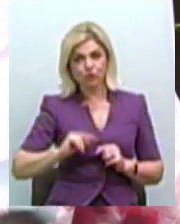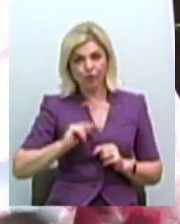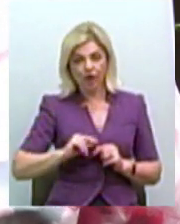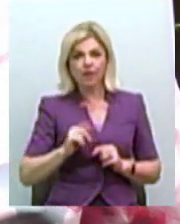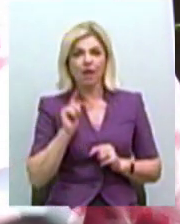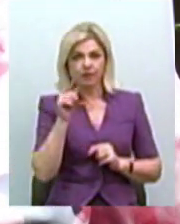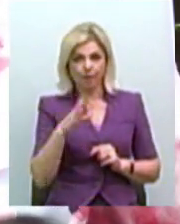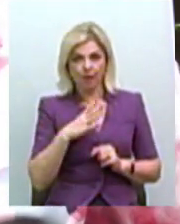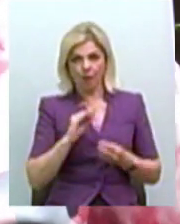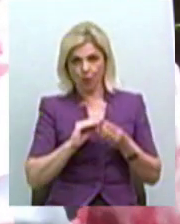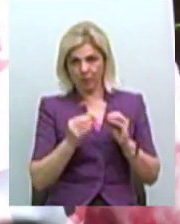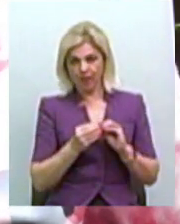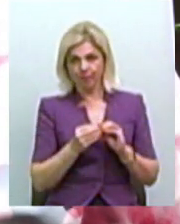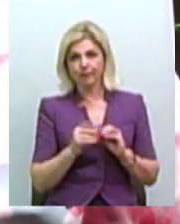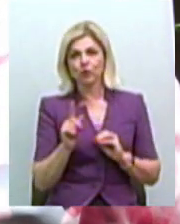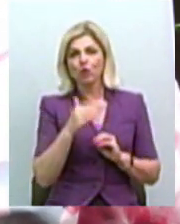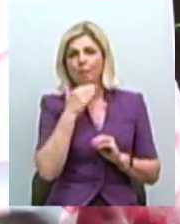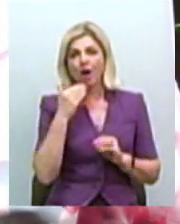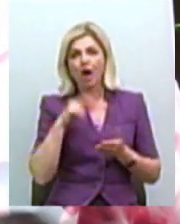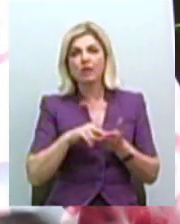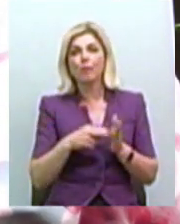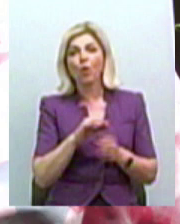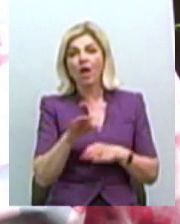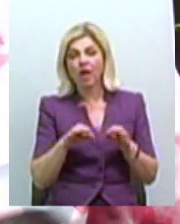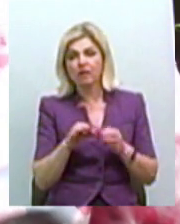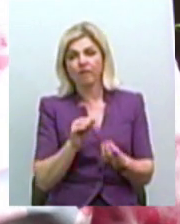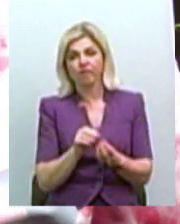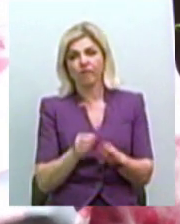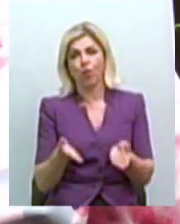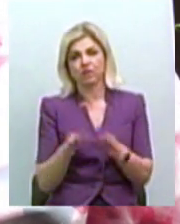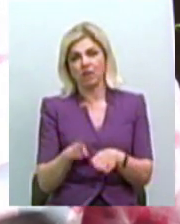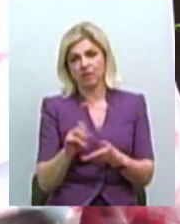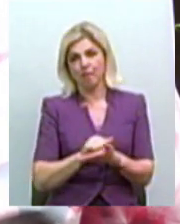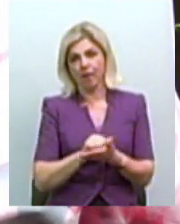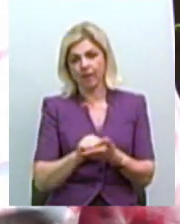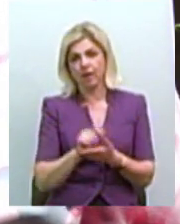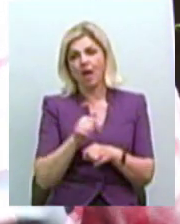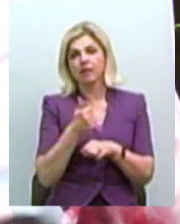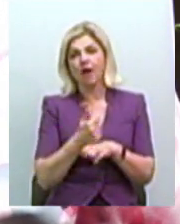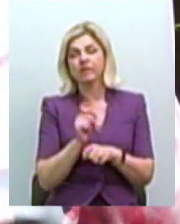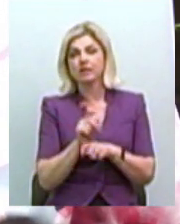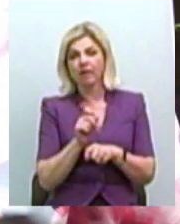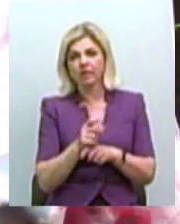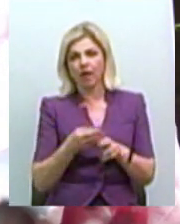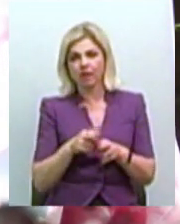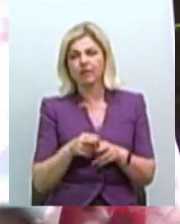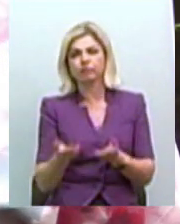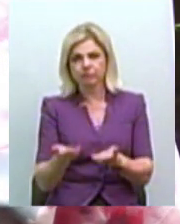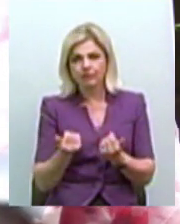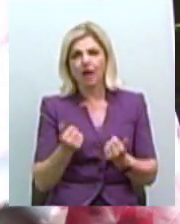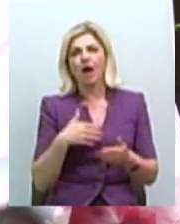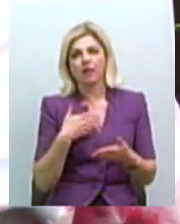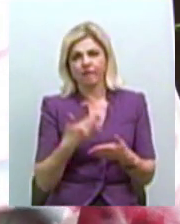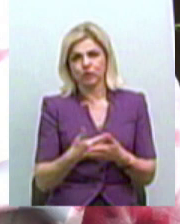саме якраз цю проблему, що багато проєктів залишається на папері. І одною з моїх головних задач є активізувати тих людей